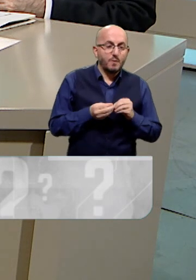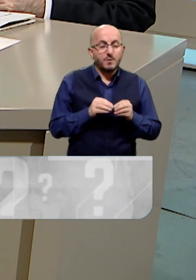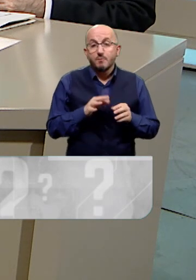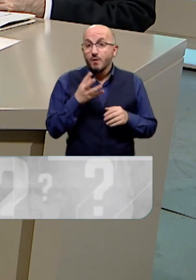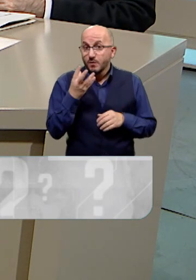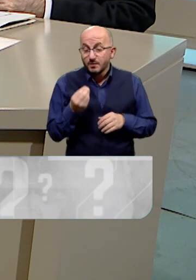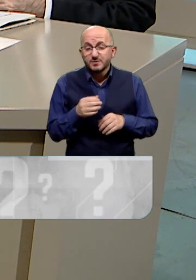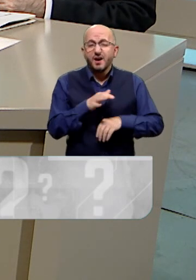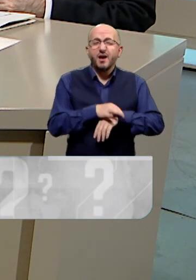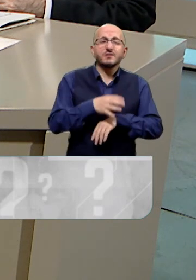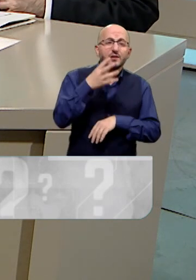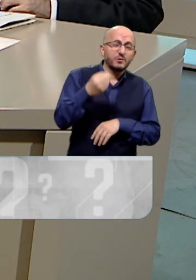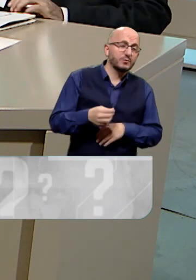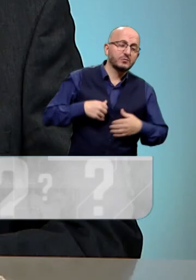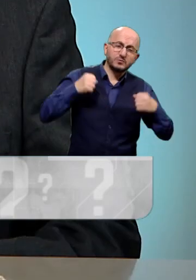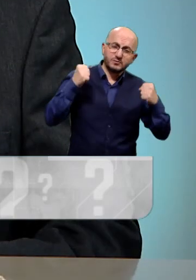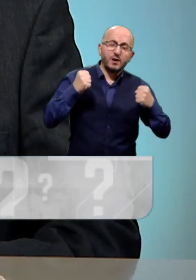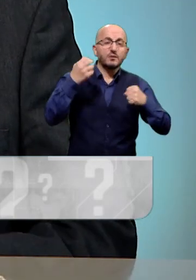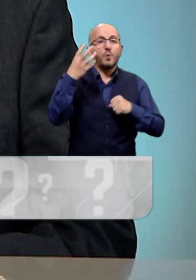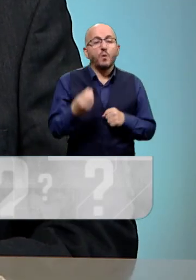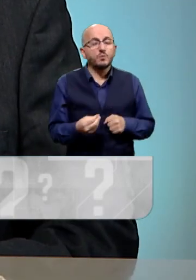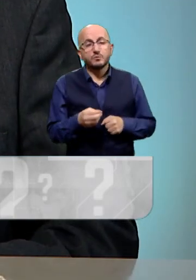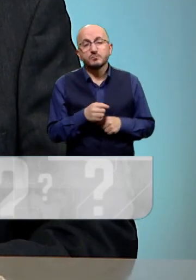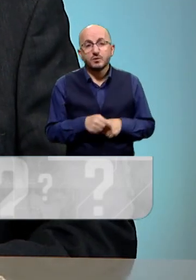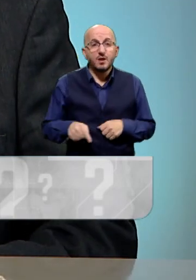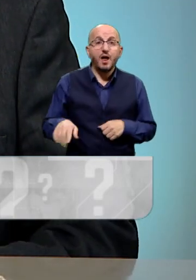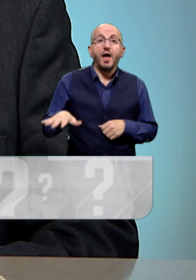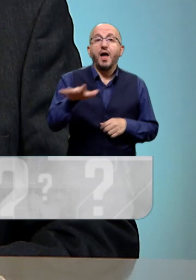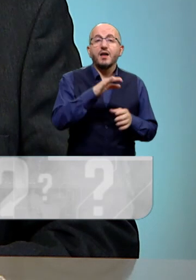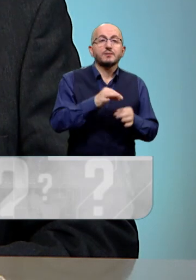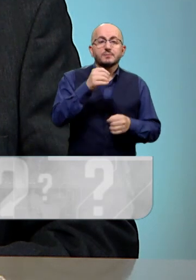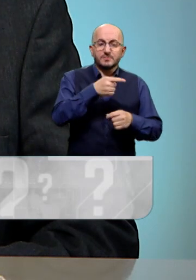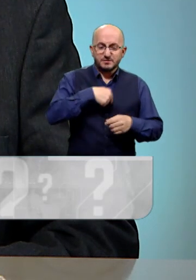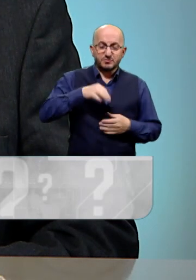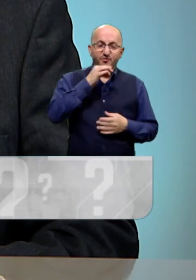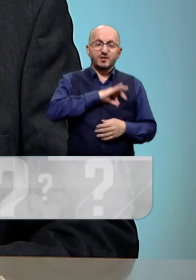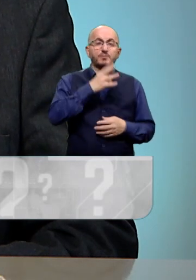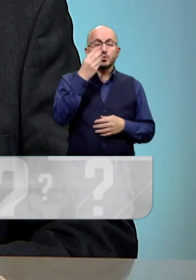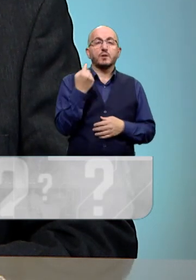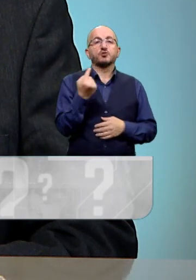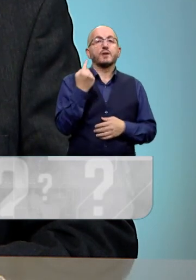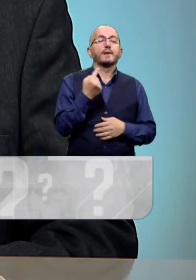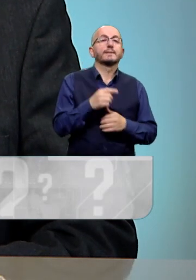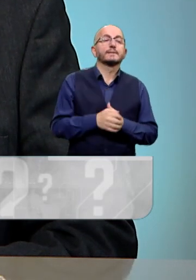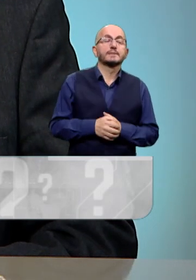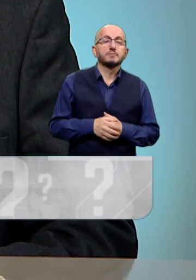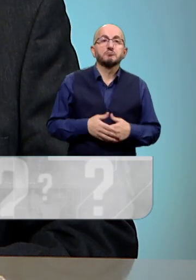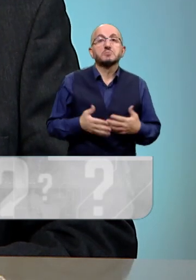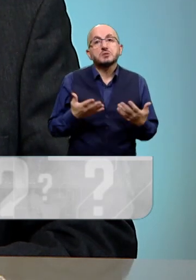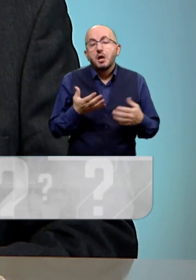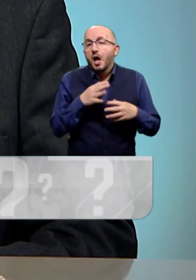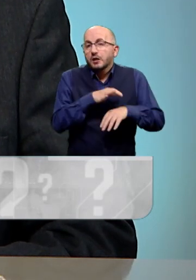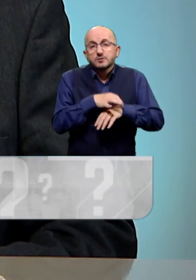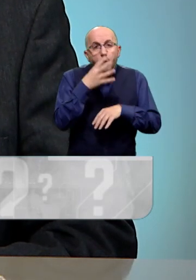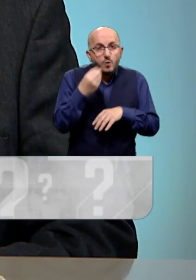olabilir, hastalık olur, sağlık olur. Bunların her biri bizim lehimize olan şeylerdir. Ha biz illa hasta olalım,